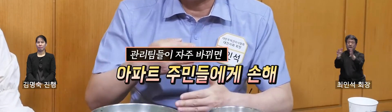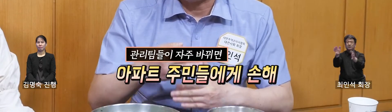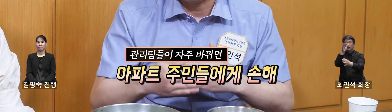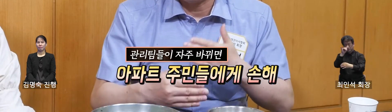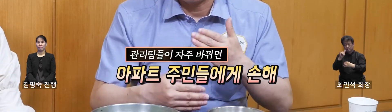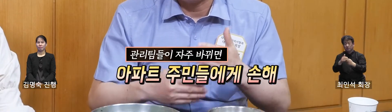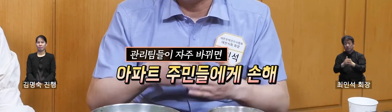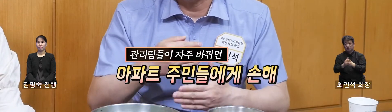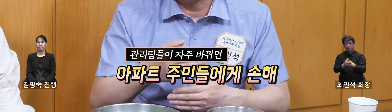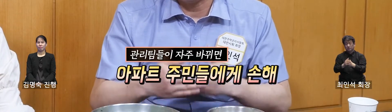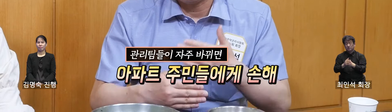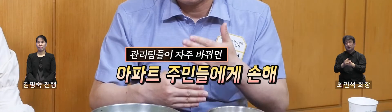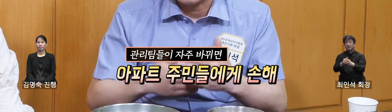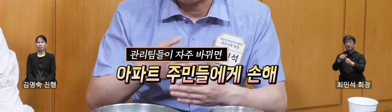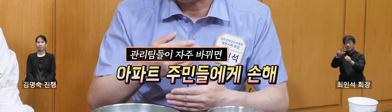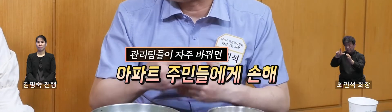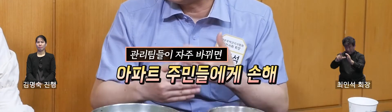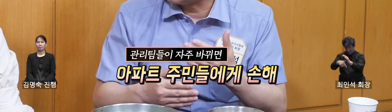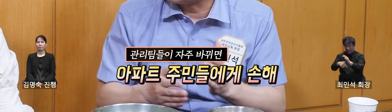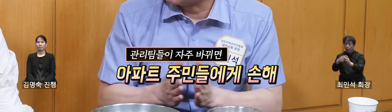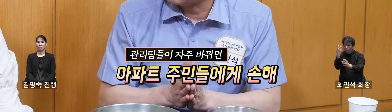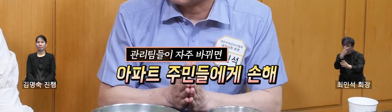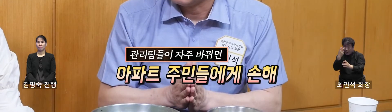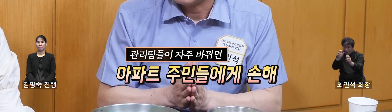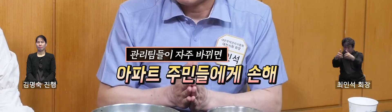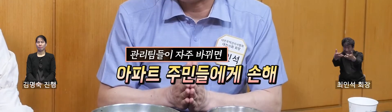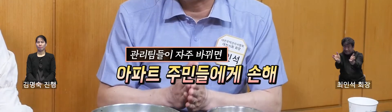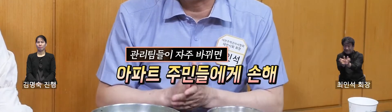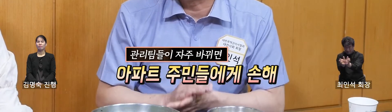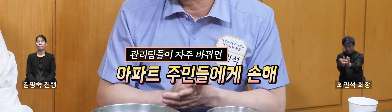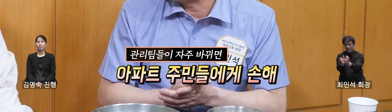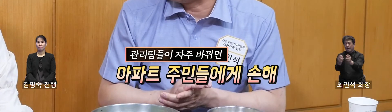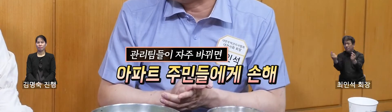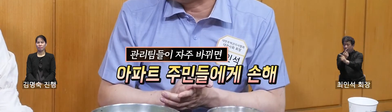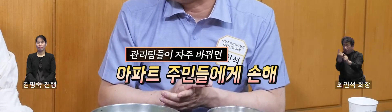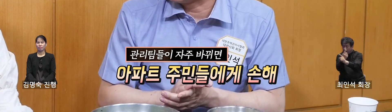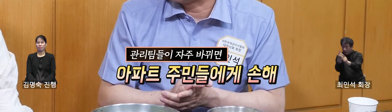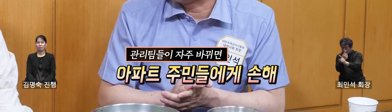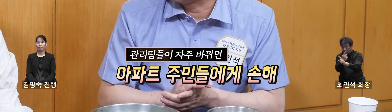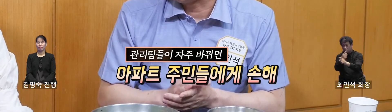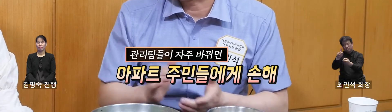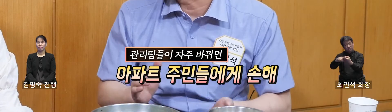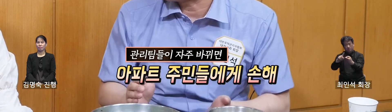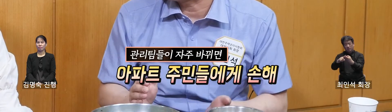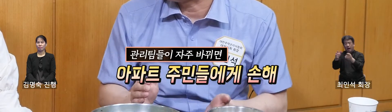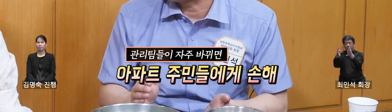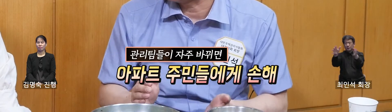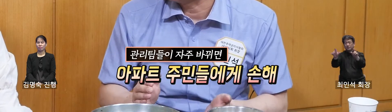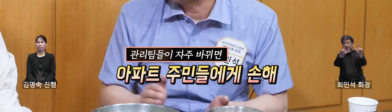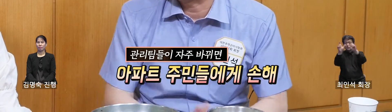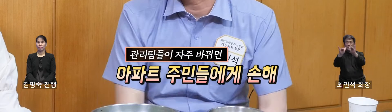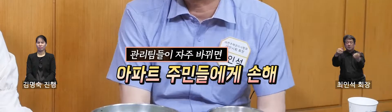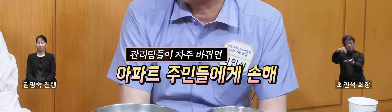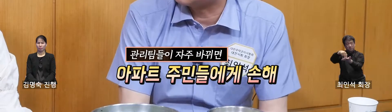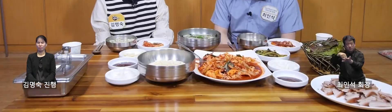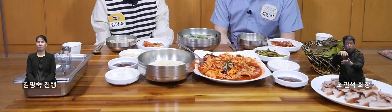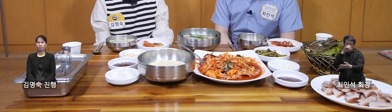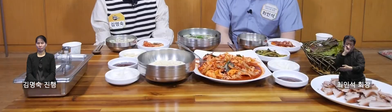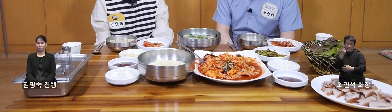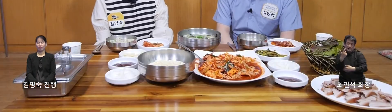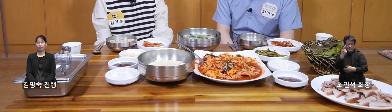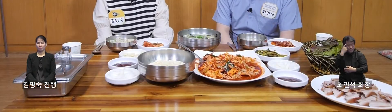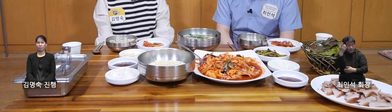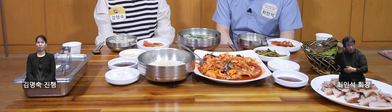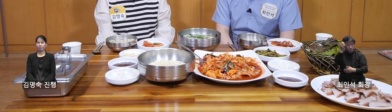그렇게 관리하는 그 팀들이 자주 바뀐다는 것은 아파트 주민들을 위해서는 정말 바람직하지 않다 이렇게 생각을